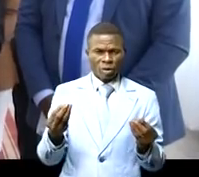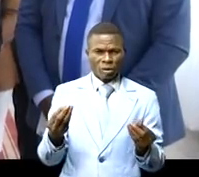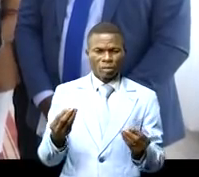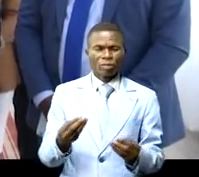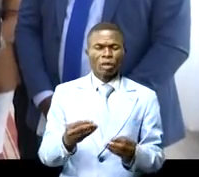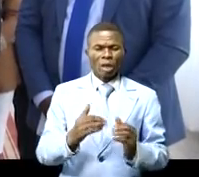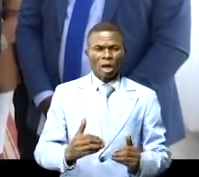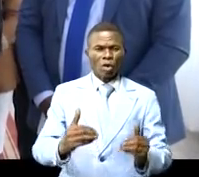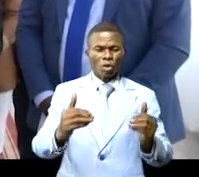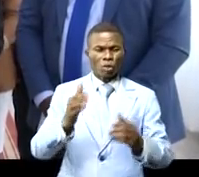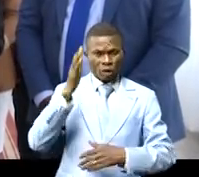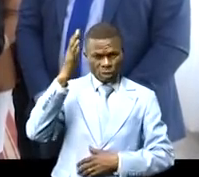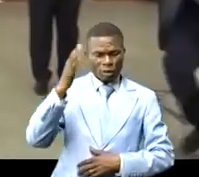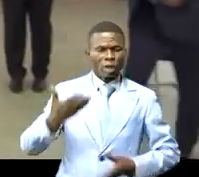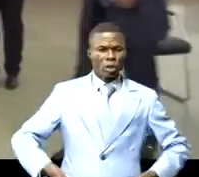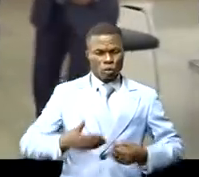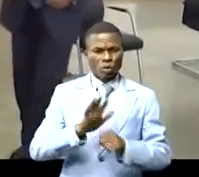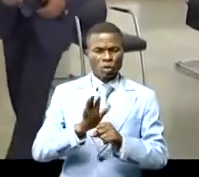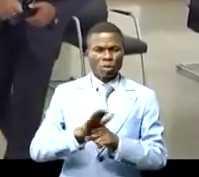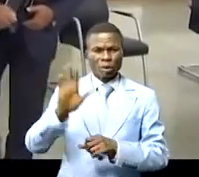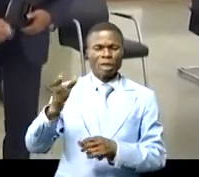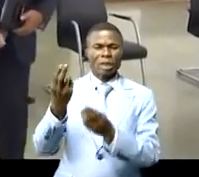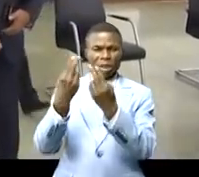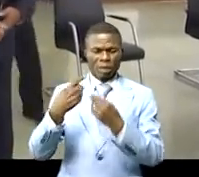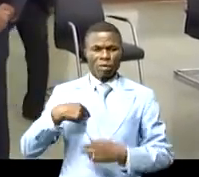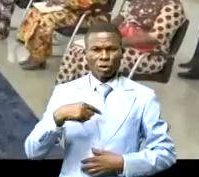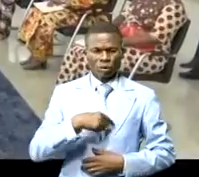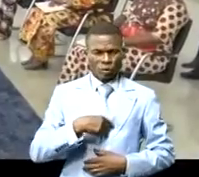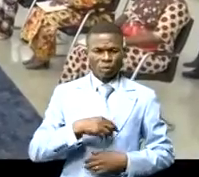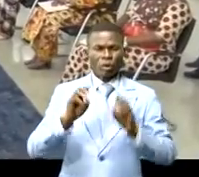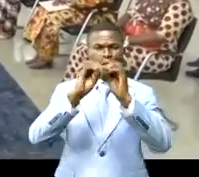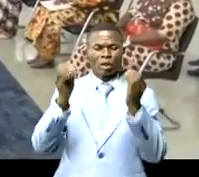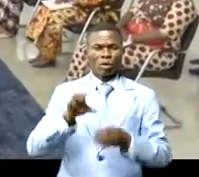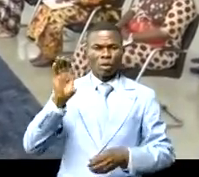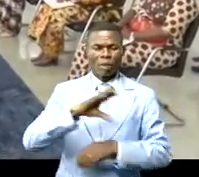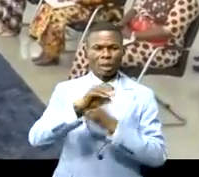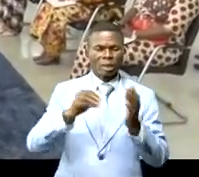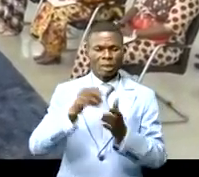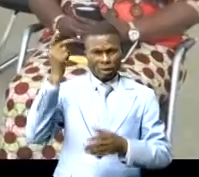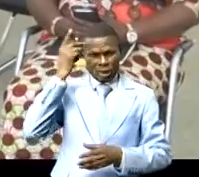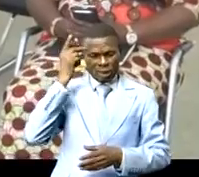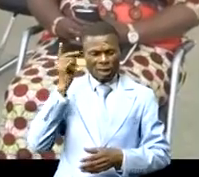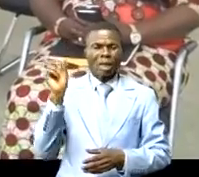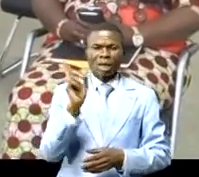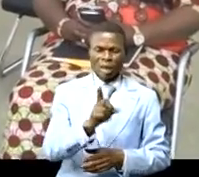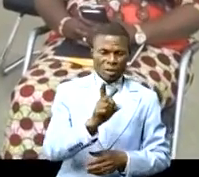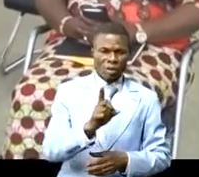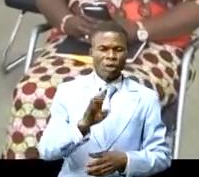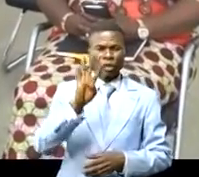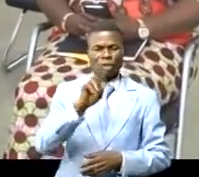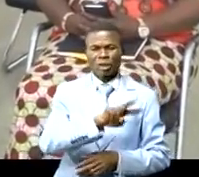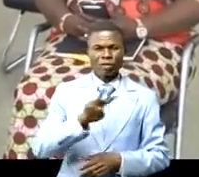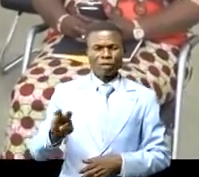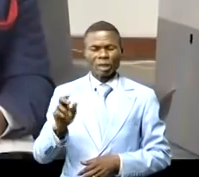bonne suite et nous avons apprécié. La délégation de la Banque centrale du Congo a clôturé la série des entrevues du jeudi